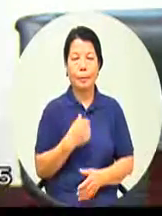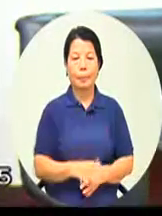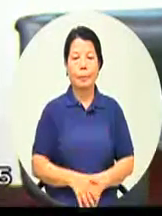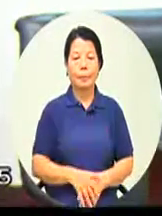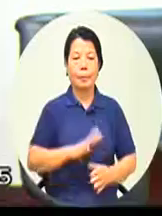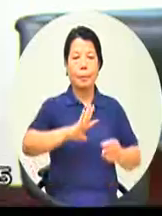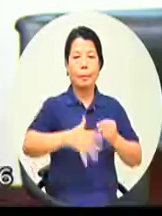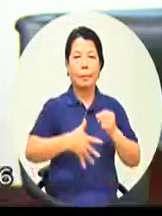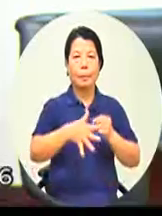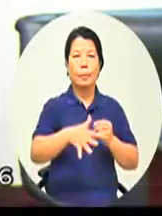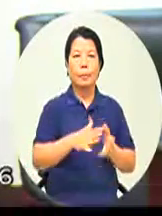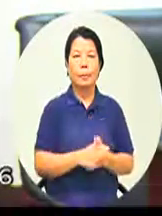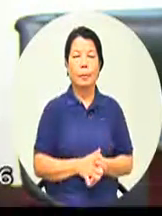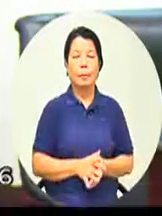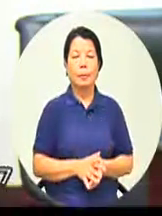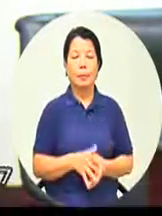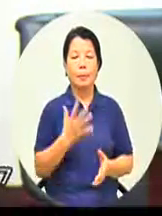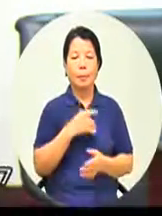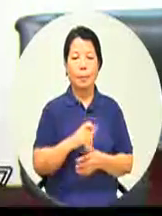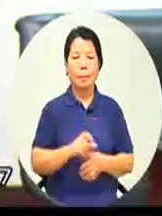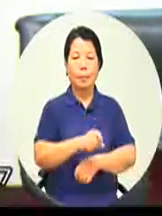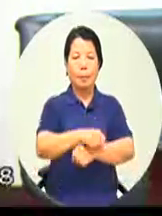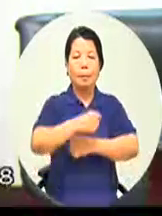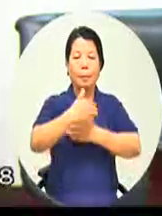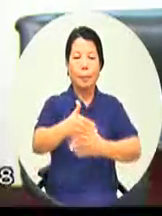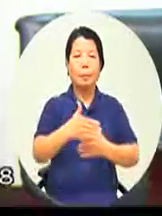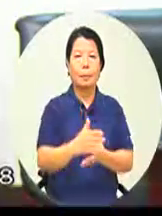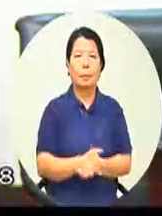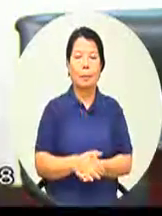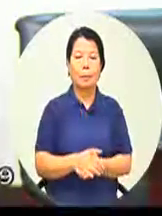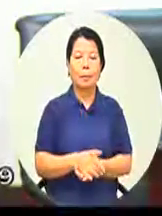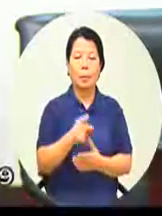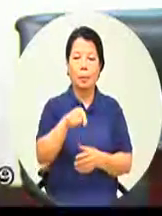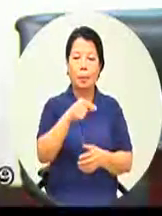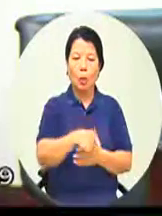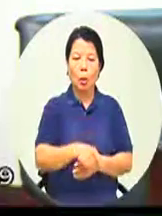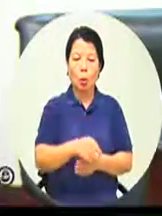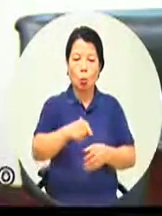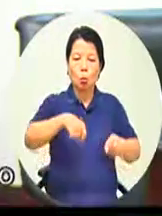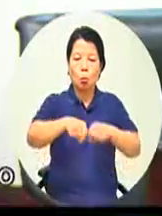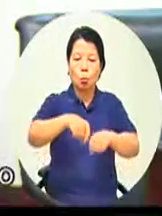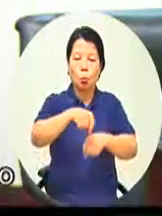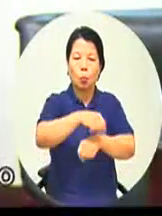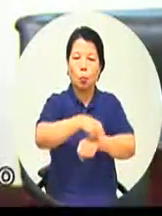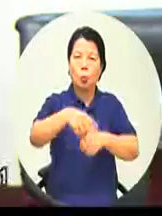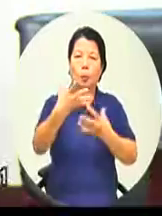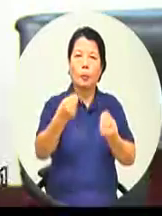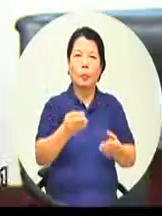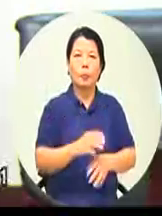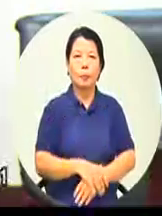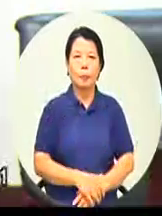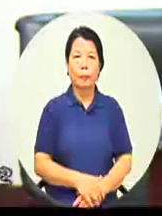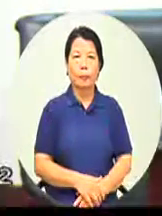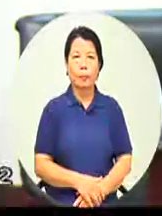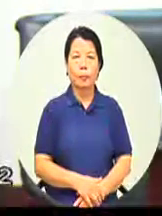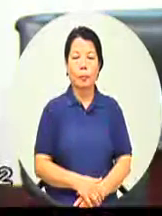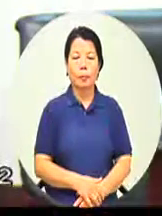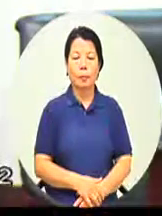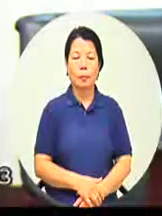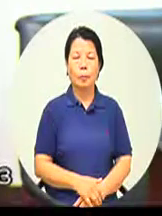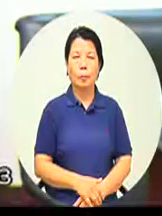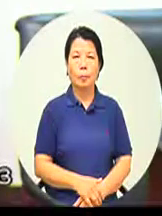中的当中。当然，咱的课程没有纳入这种课程，要怎来去组